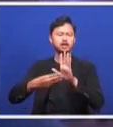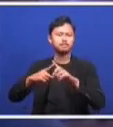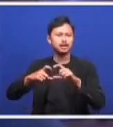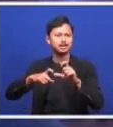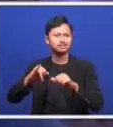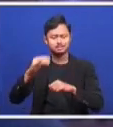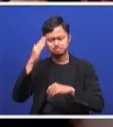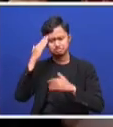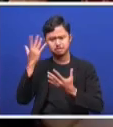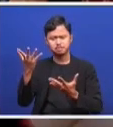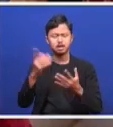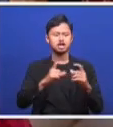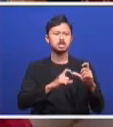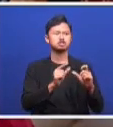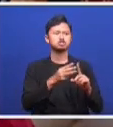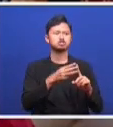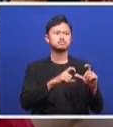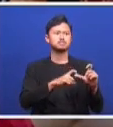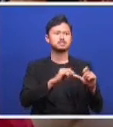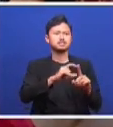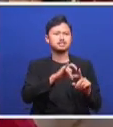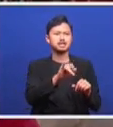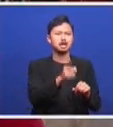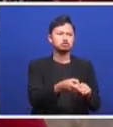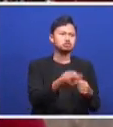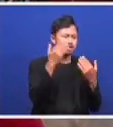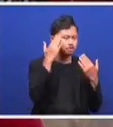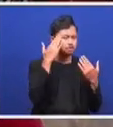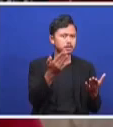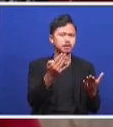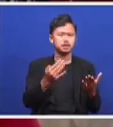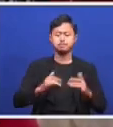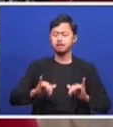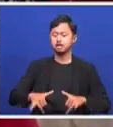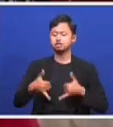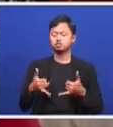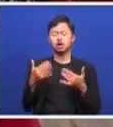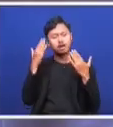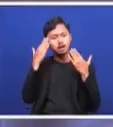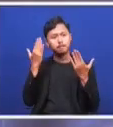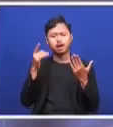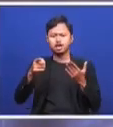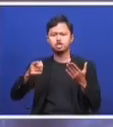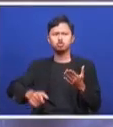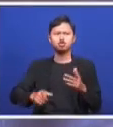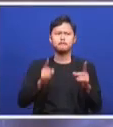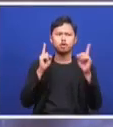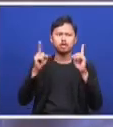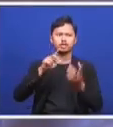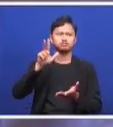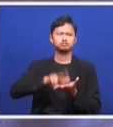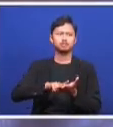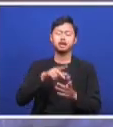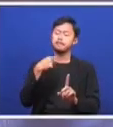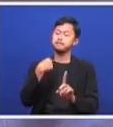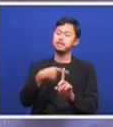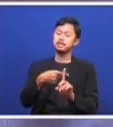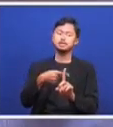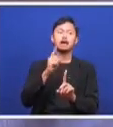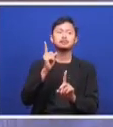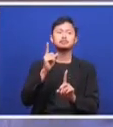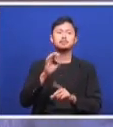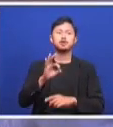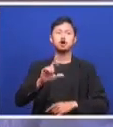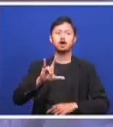harus ada subsidi kenapa harus ada beasiswa itu keputusan politik termasuk keputusan politik Kenapa harus